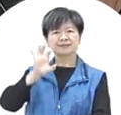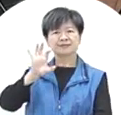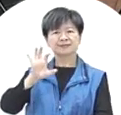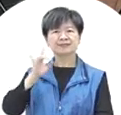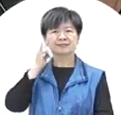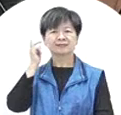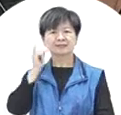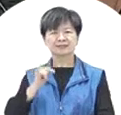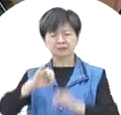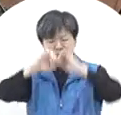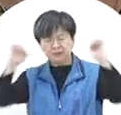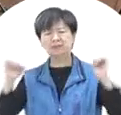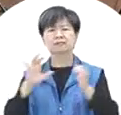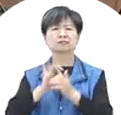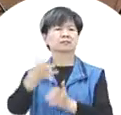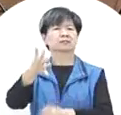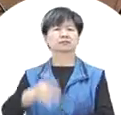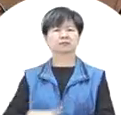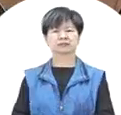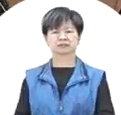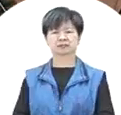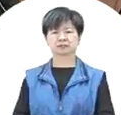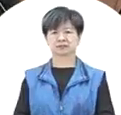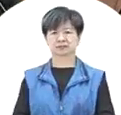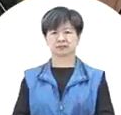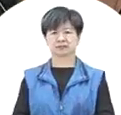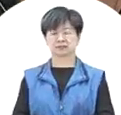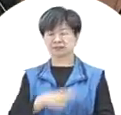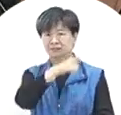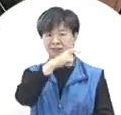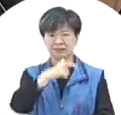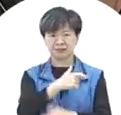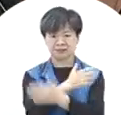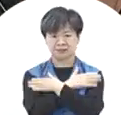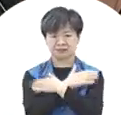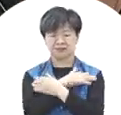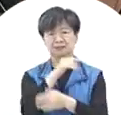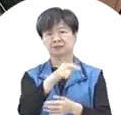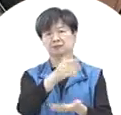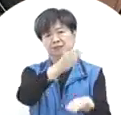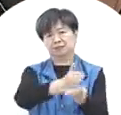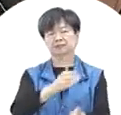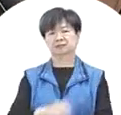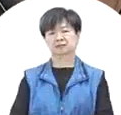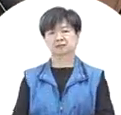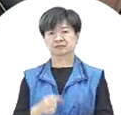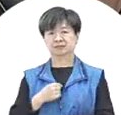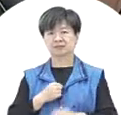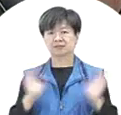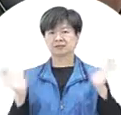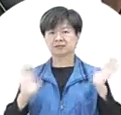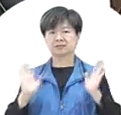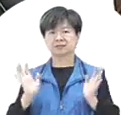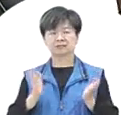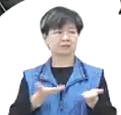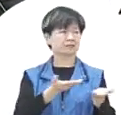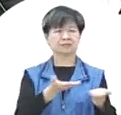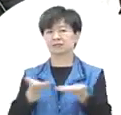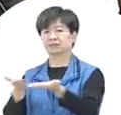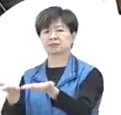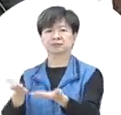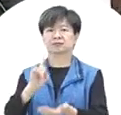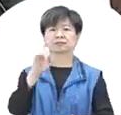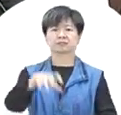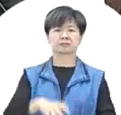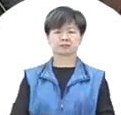去揭露这个事情，害我们的私托来做停托，来让他们的孩子不知道去哪里就读。所以我告